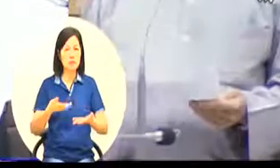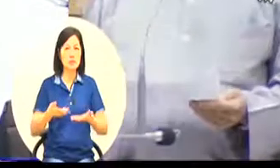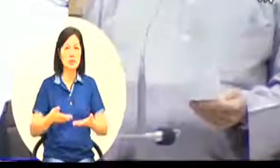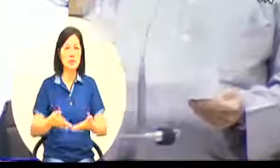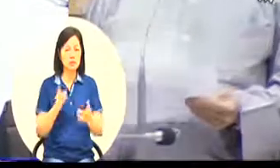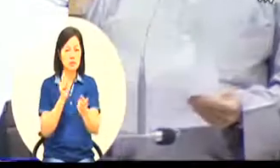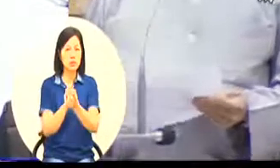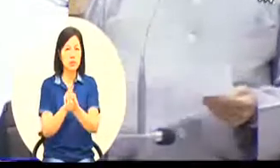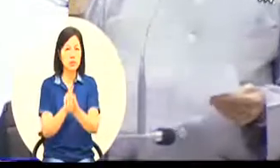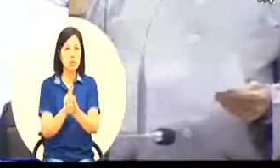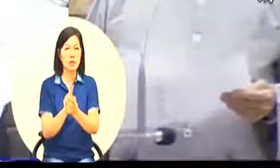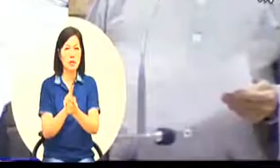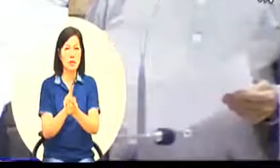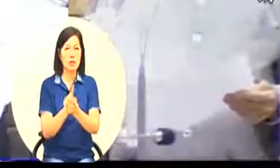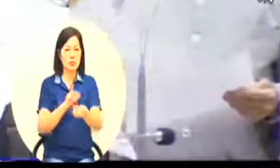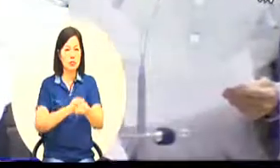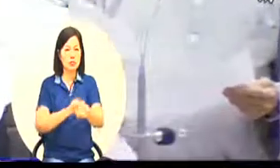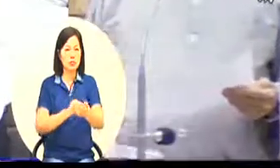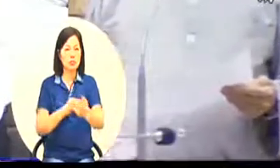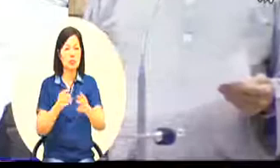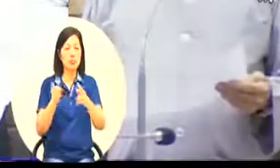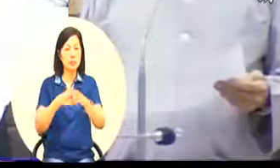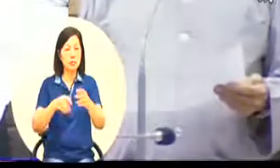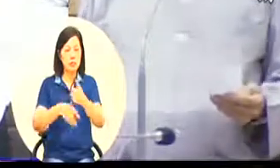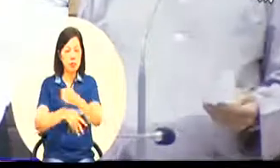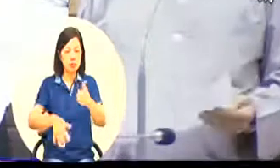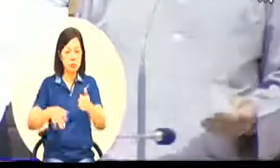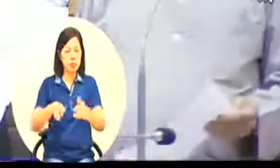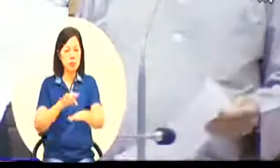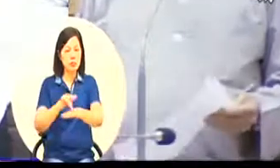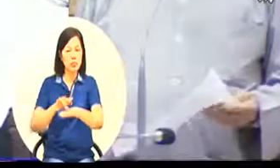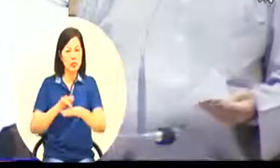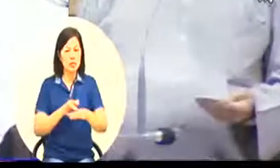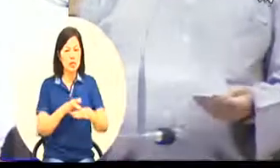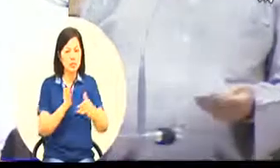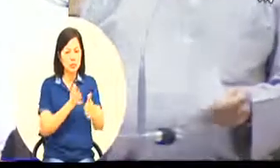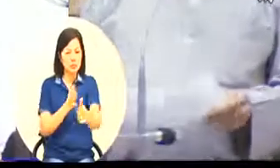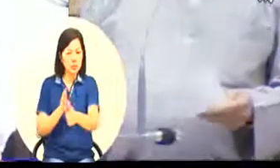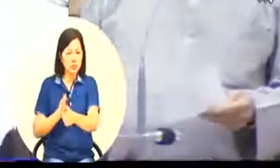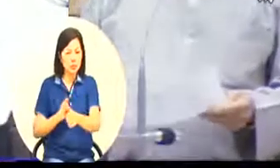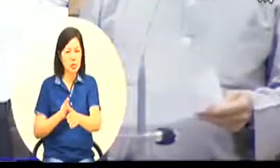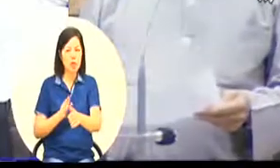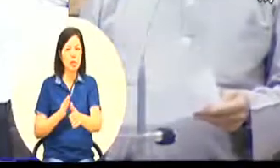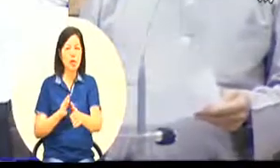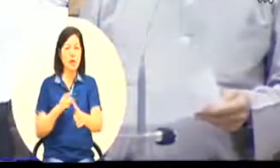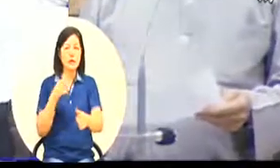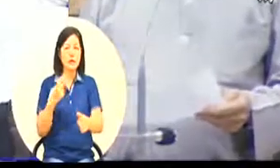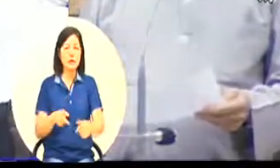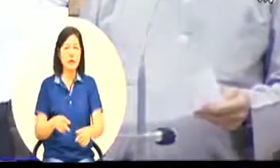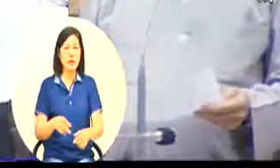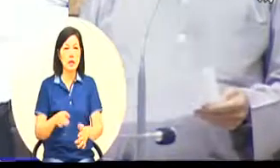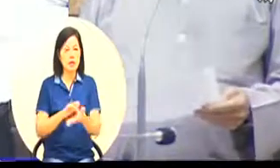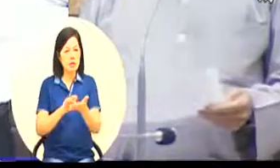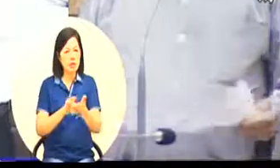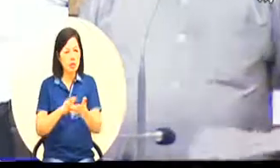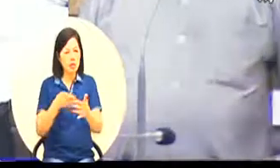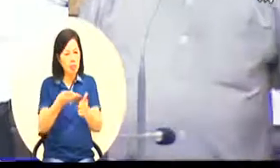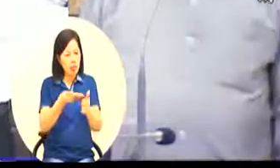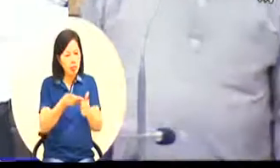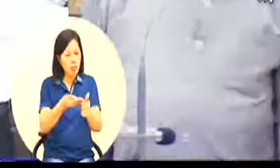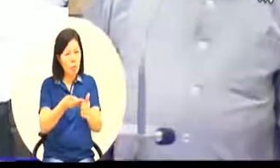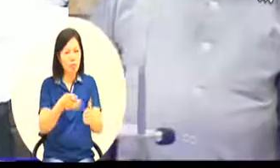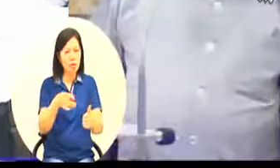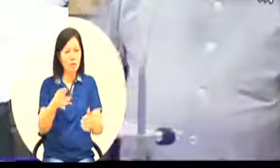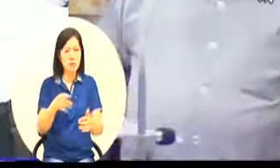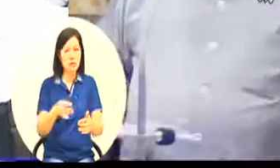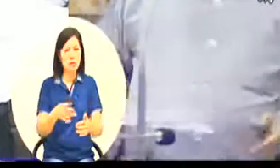对医疗小组吼，我有甲因有接触吼，我了解是讲，对有一挂药啊使用吼，有一个叫罗